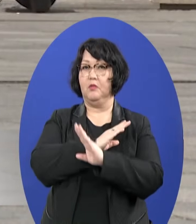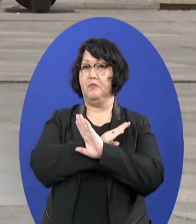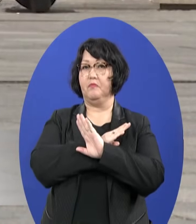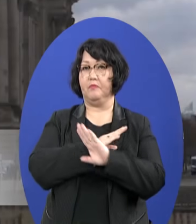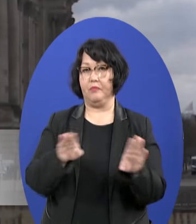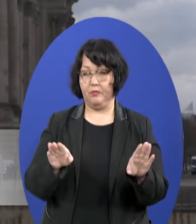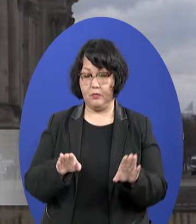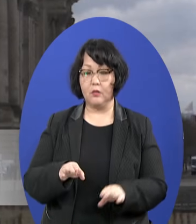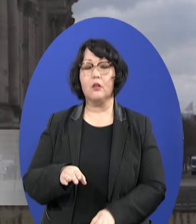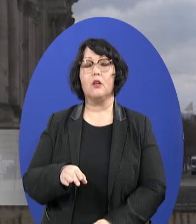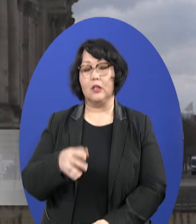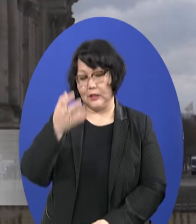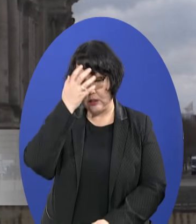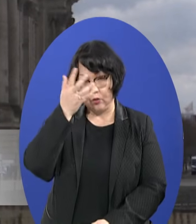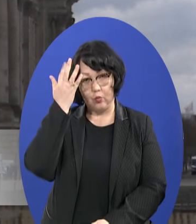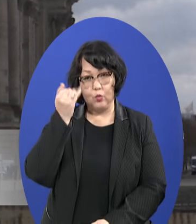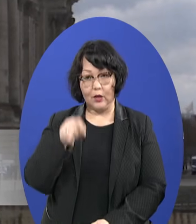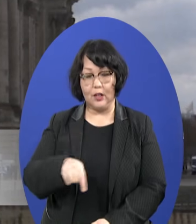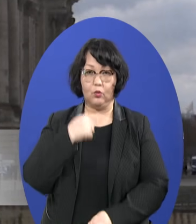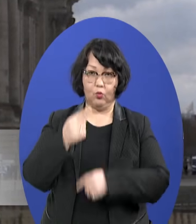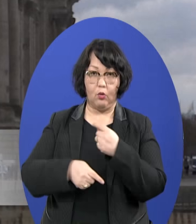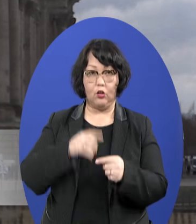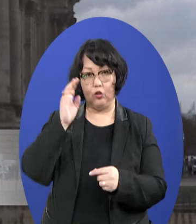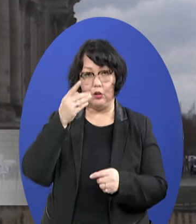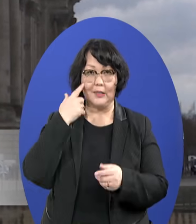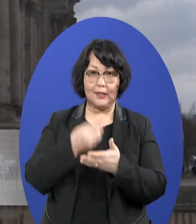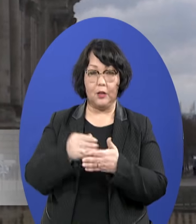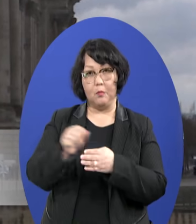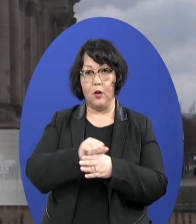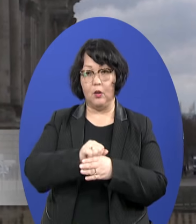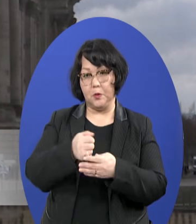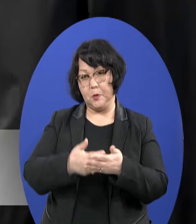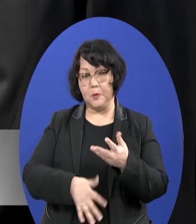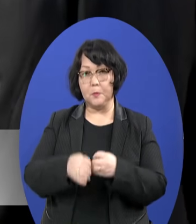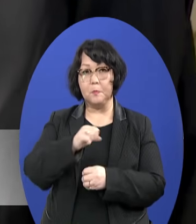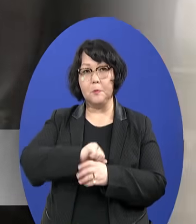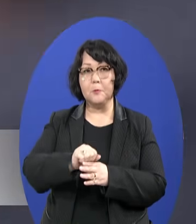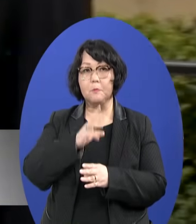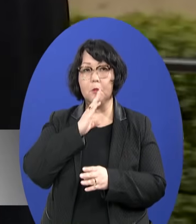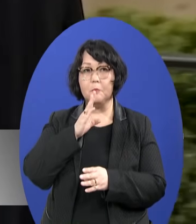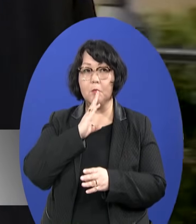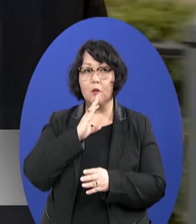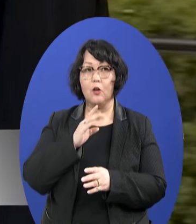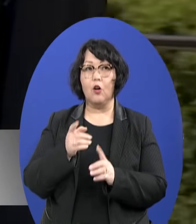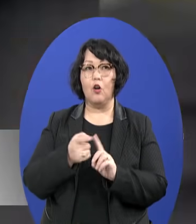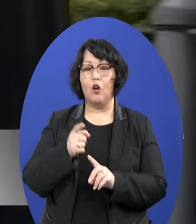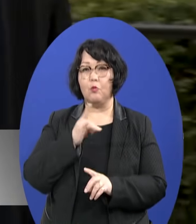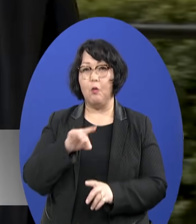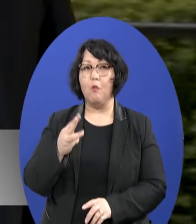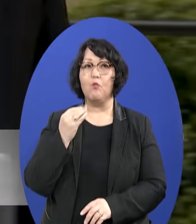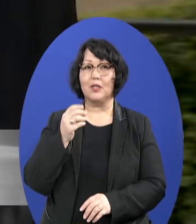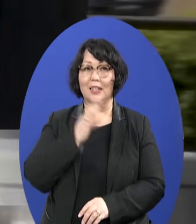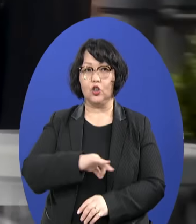Шпан засгийн газраас орой хугацаанд энэ талаар тодорхой сануултаа боловсруулахыг мэдээллээ. Харин холбооны мөчүүдийн ашиг сонирхлыг